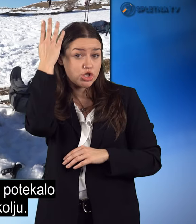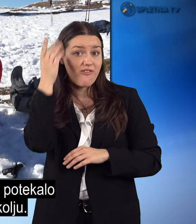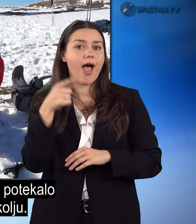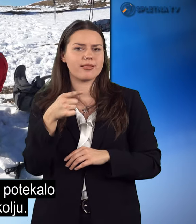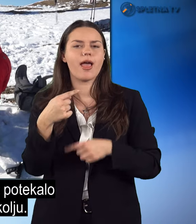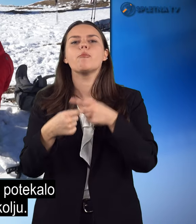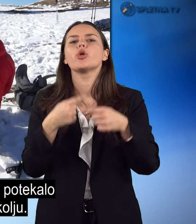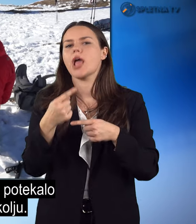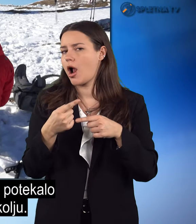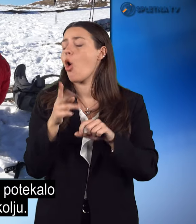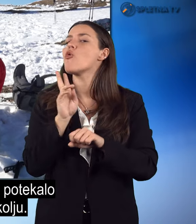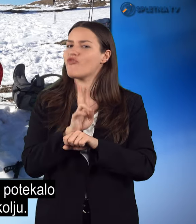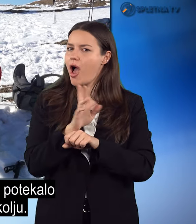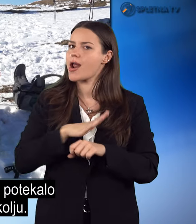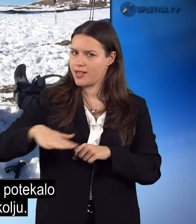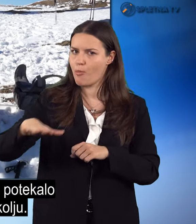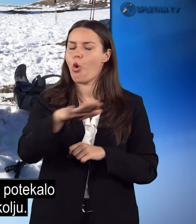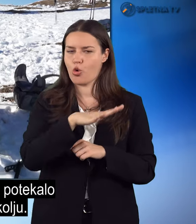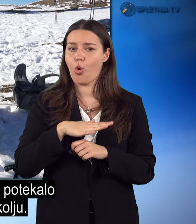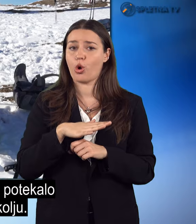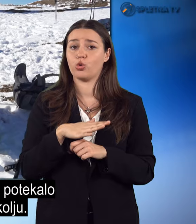Izobraževanje je potekalo v varnem okolju.